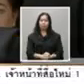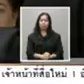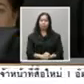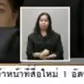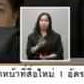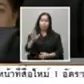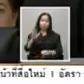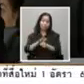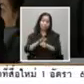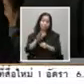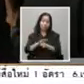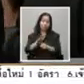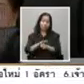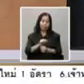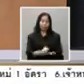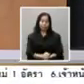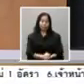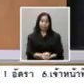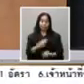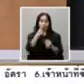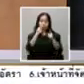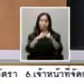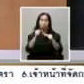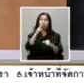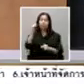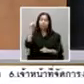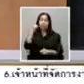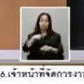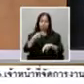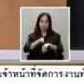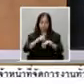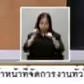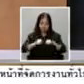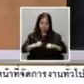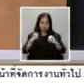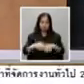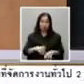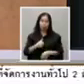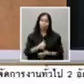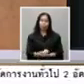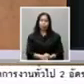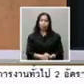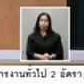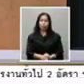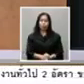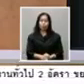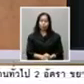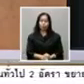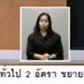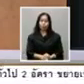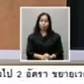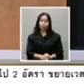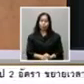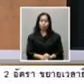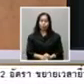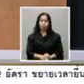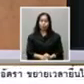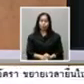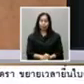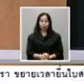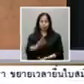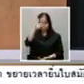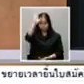พอแล้วครับท่านคารมครับก็เรื่องเดิมที่ประธานวินิจฉัยไว้แล้ว ประโยคเดียวครับ ท่านประธานครับ ท่าน